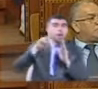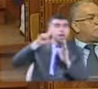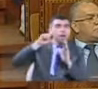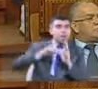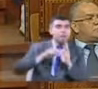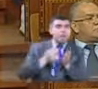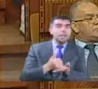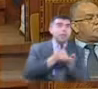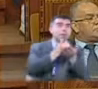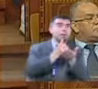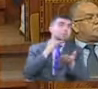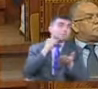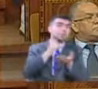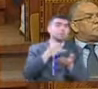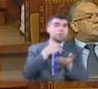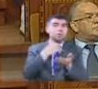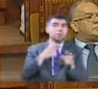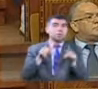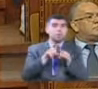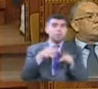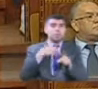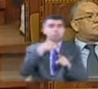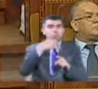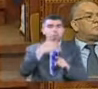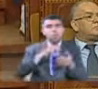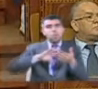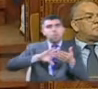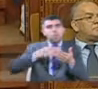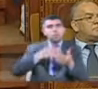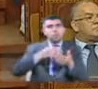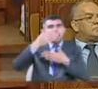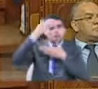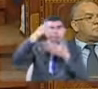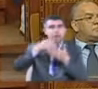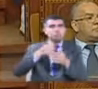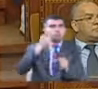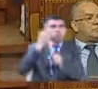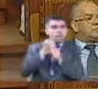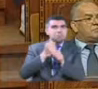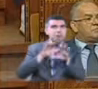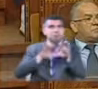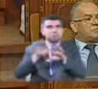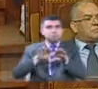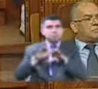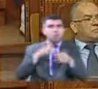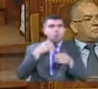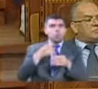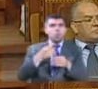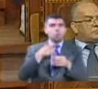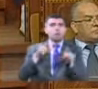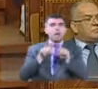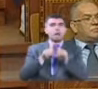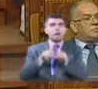سنة وهذا الاتحاد الأوروبي غير مكترث بما يقوم به المغرب من دور في ملف الهجرة